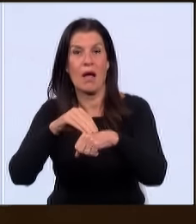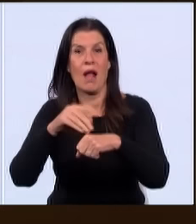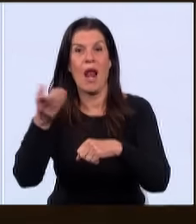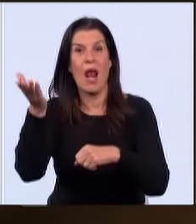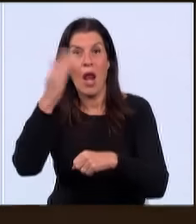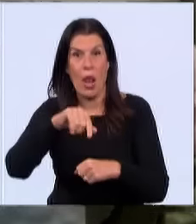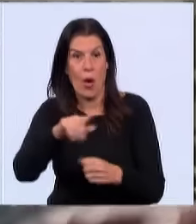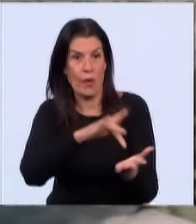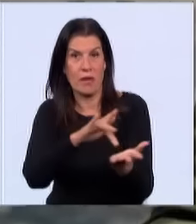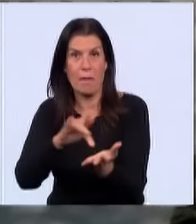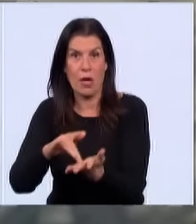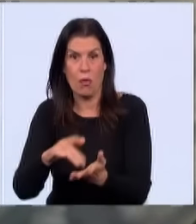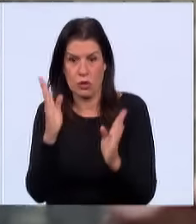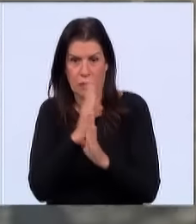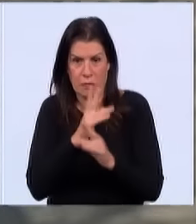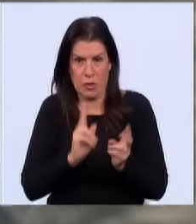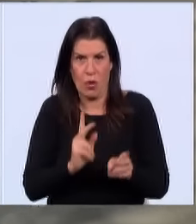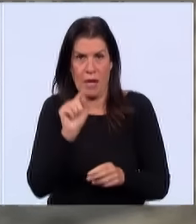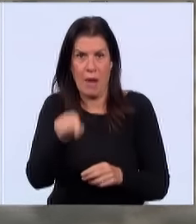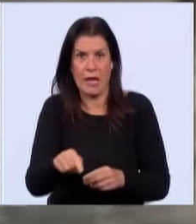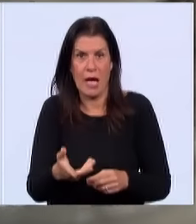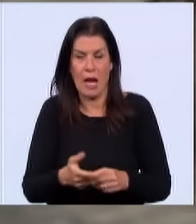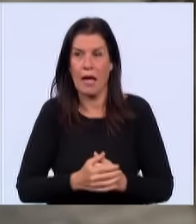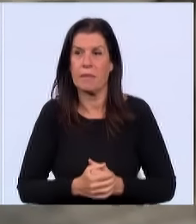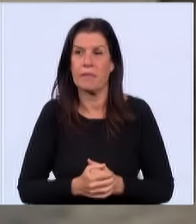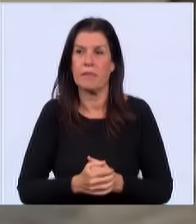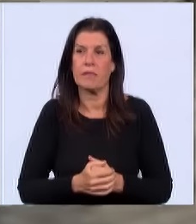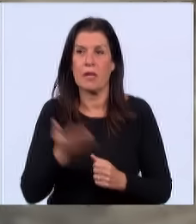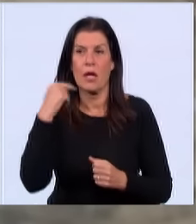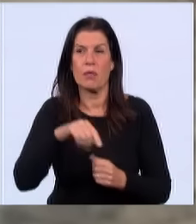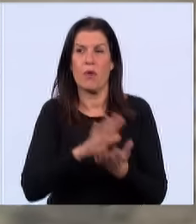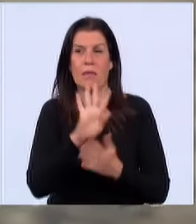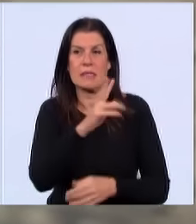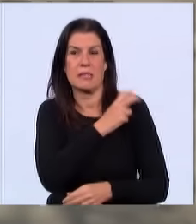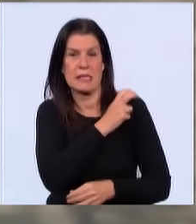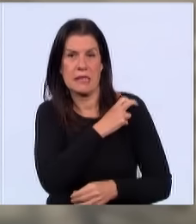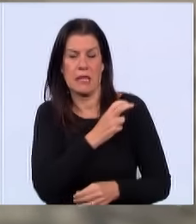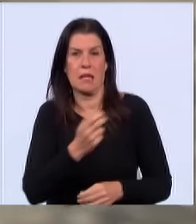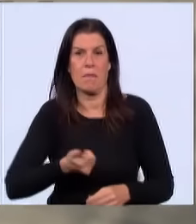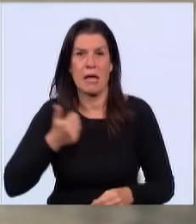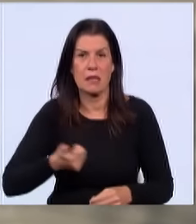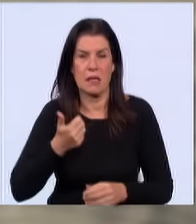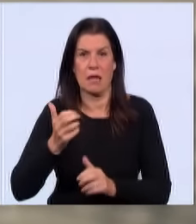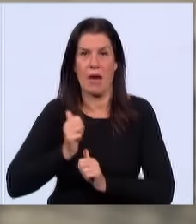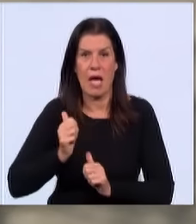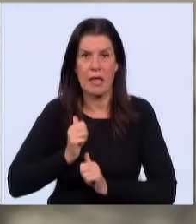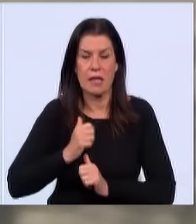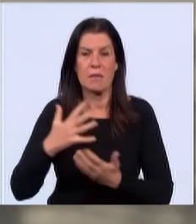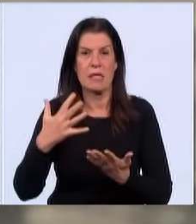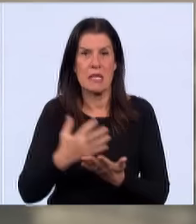שזה יקרה. לנו פה 14 קצינים, נגדים, חיילים. הצלחנו להוציא מפה 7 בחיים,